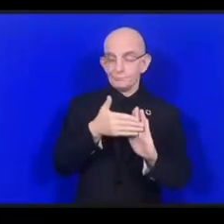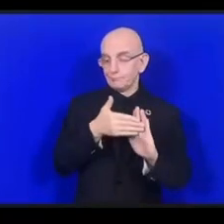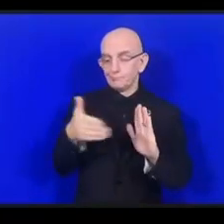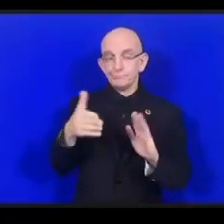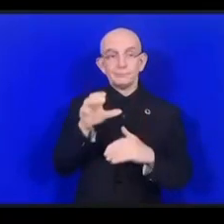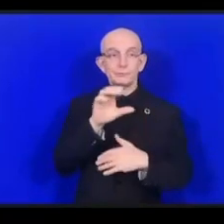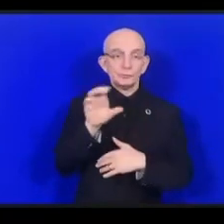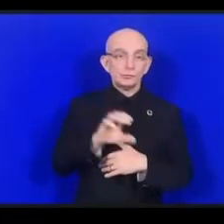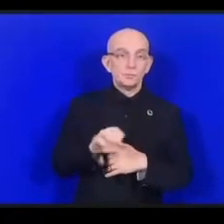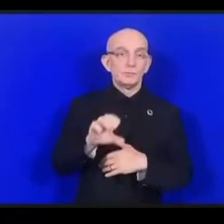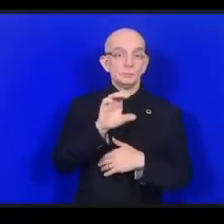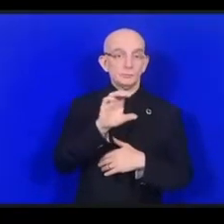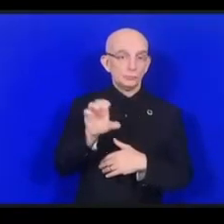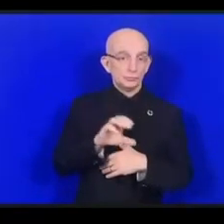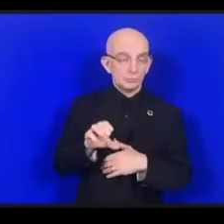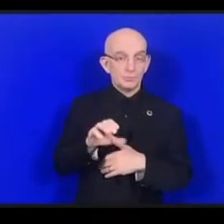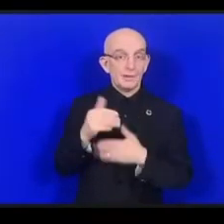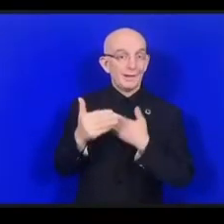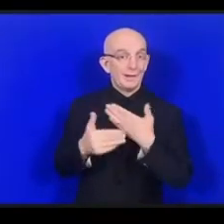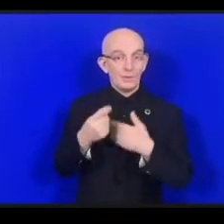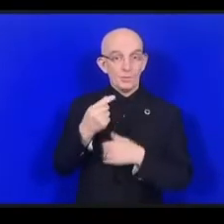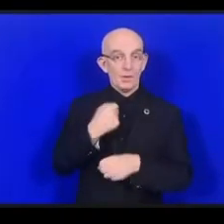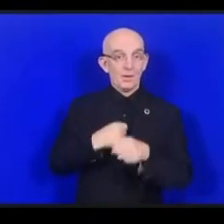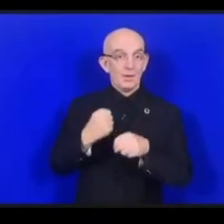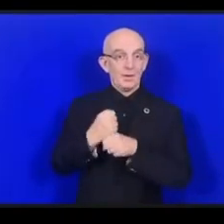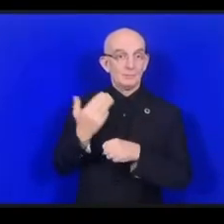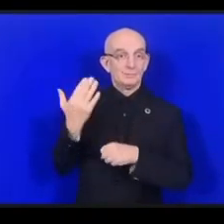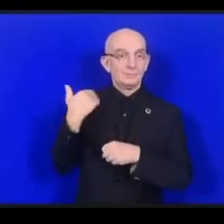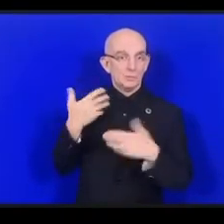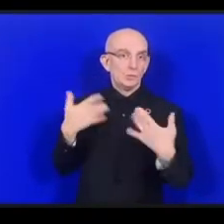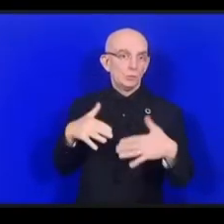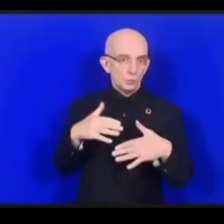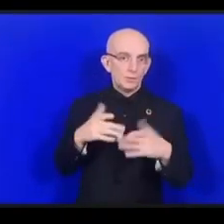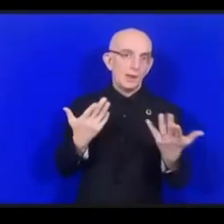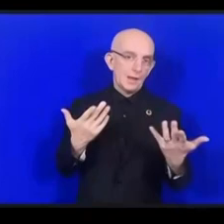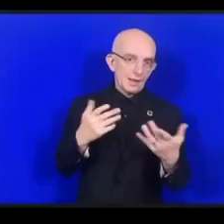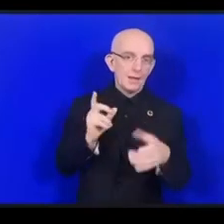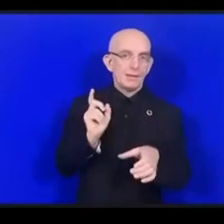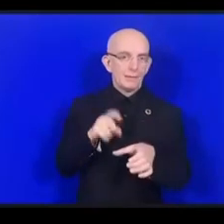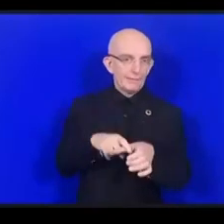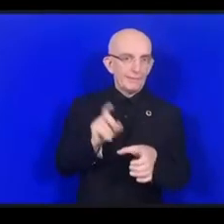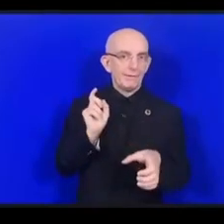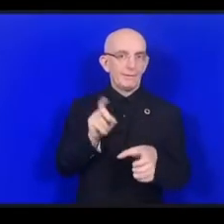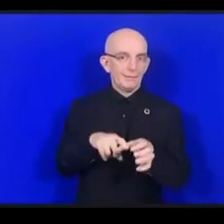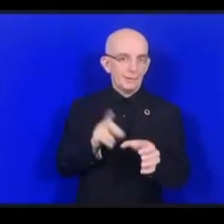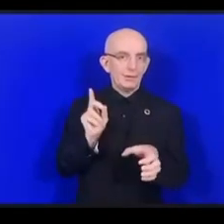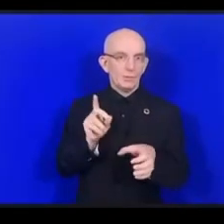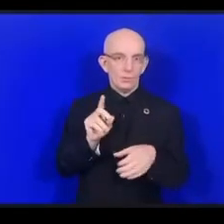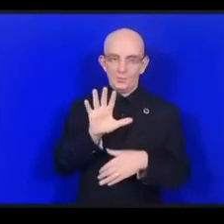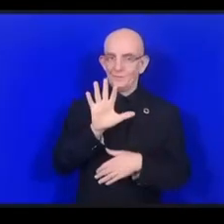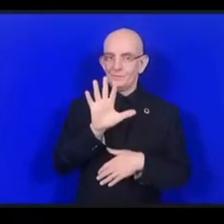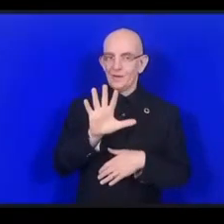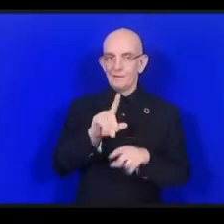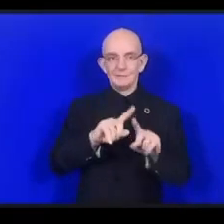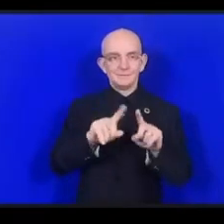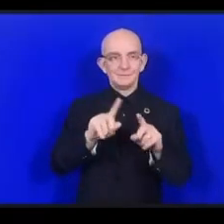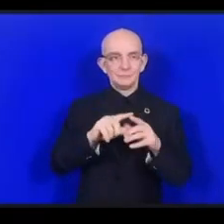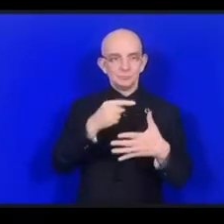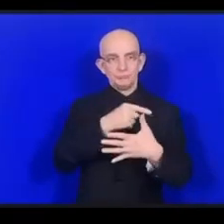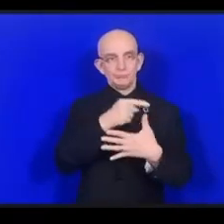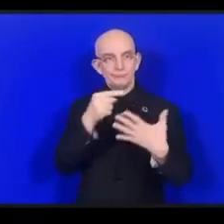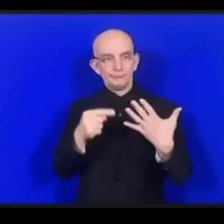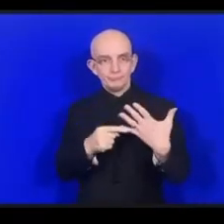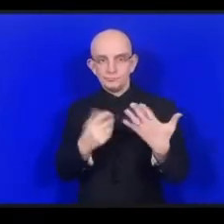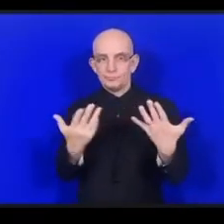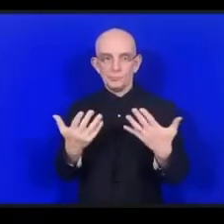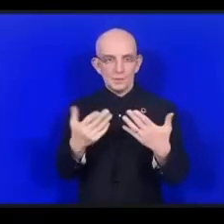联盟呢有5个部分，一呢就是所有利益相关方的能力建设，第二呢要开发支持性的